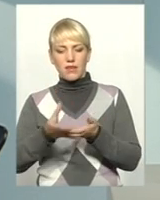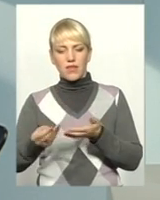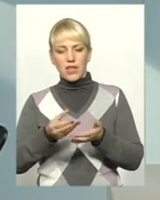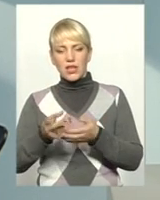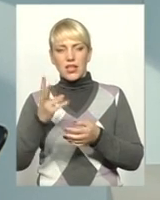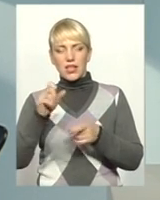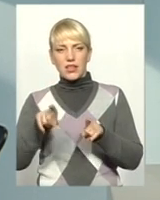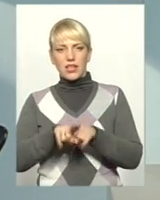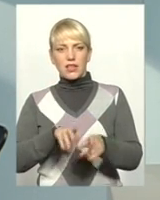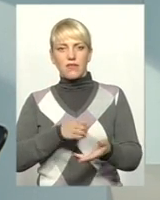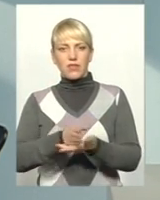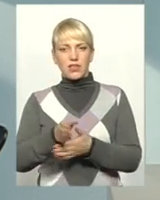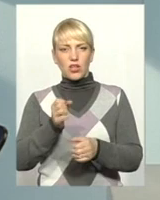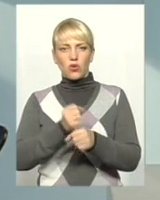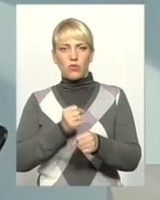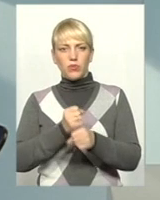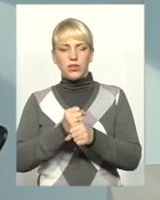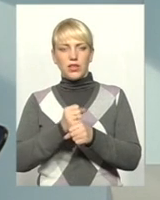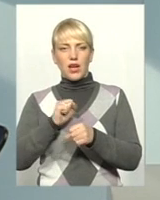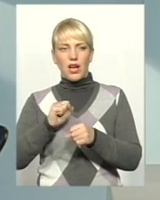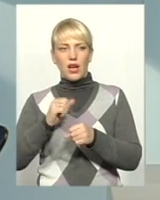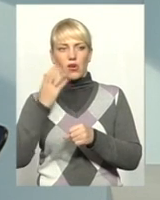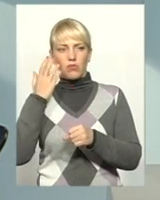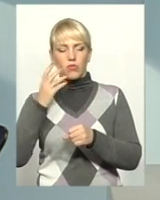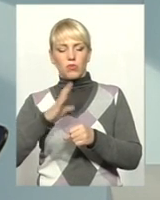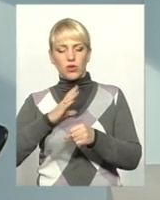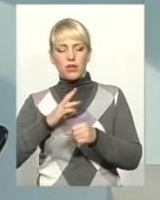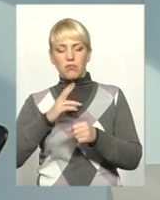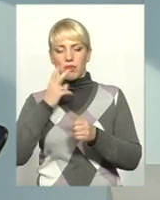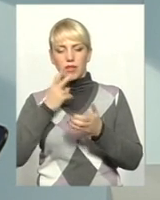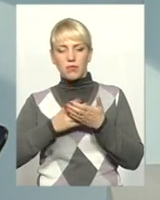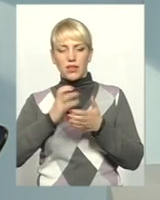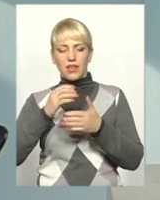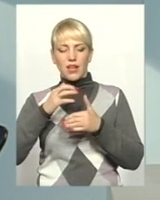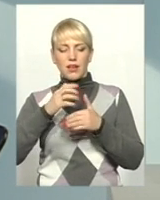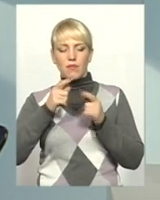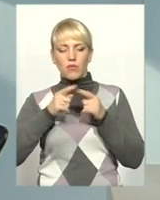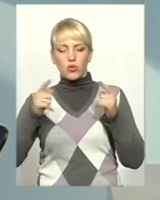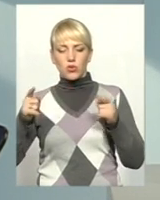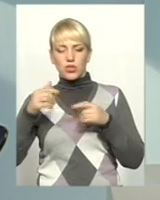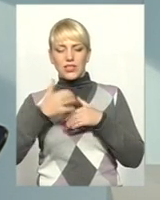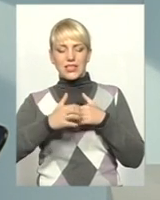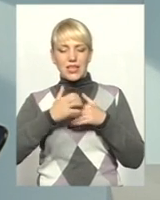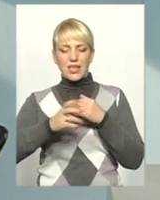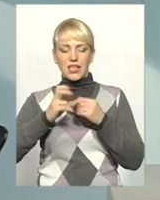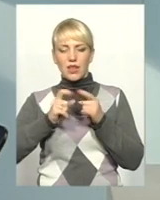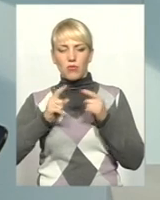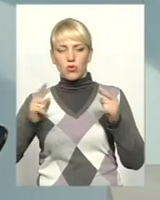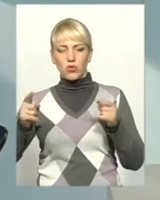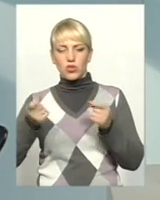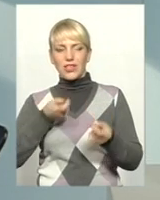робіт з державного бюджету, а були передбачені тільки на поточний середній ремонт, на поточний дрібний ремонт і на спеціальне